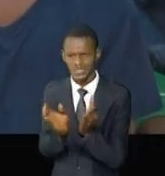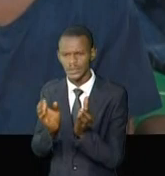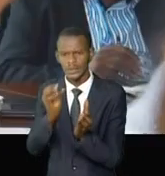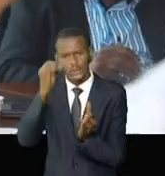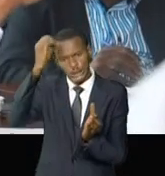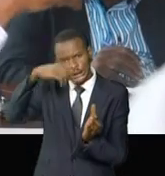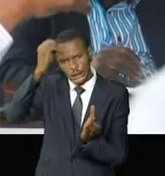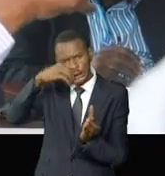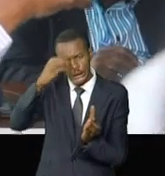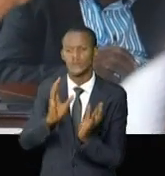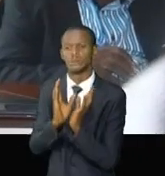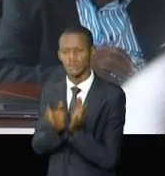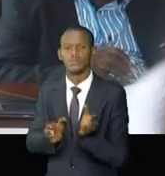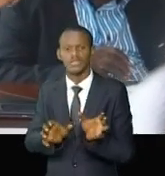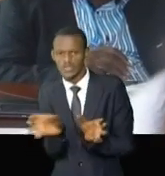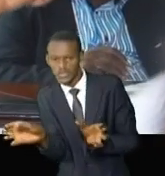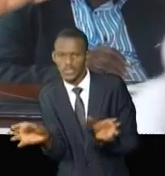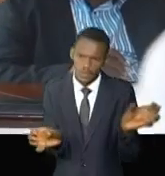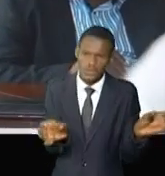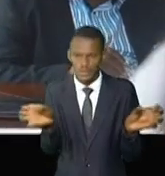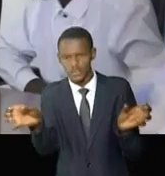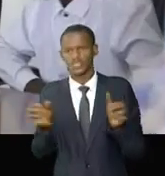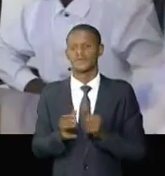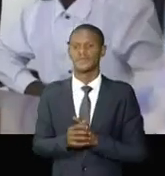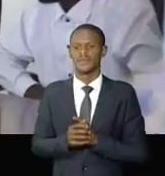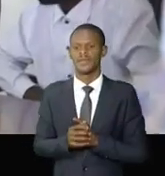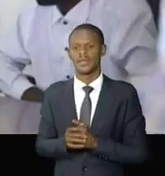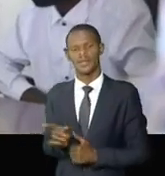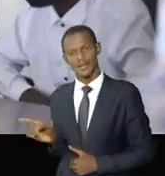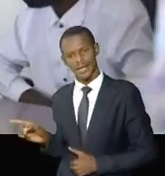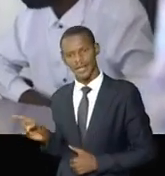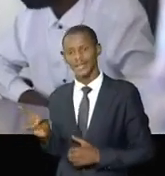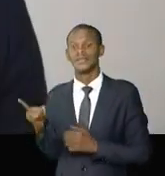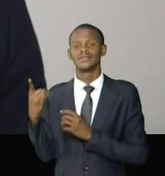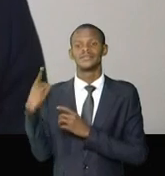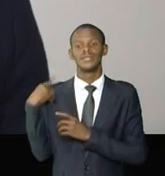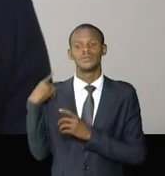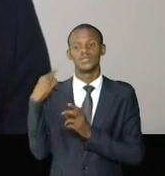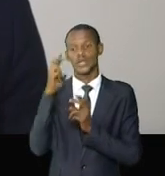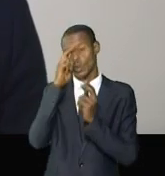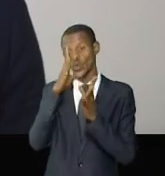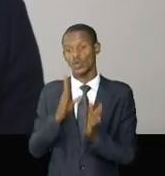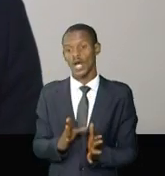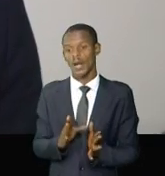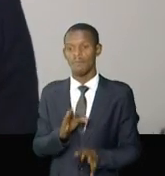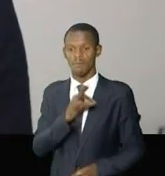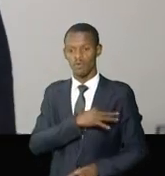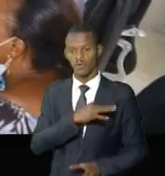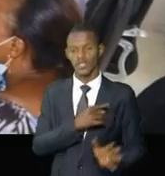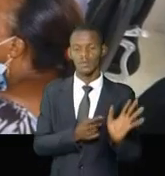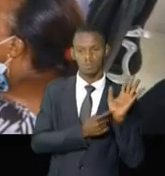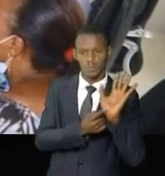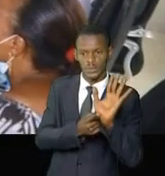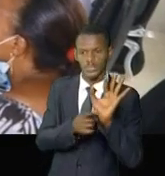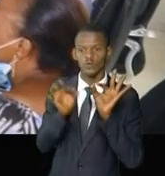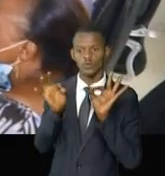projet. L'occasion était toute donnée au président du G24 de présenter le nouveau coordonnateur de ce projet